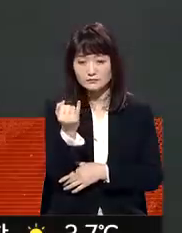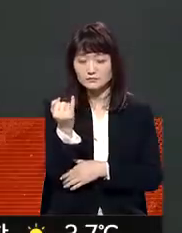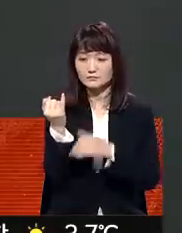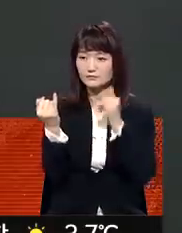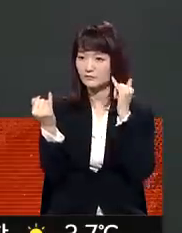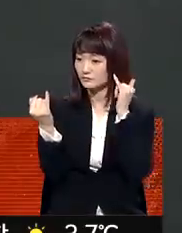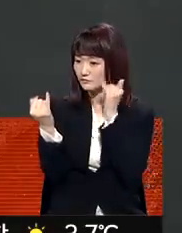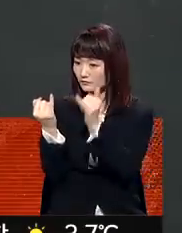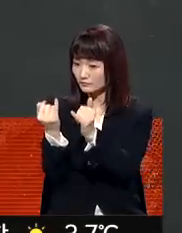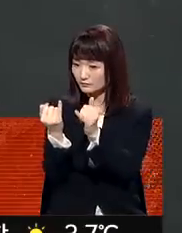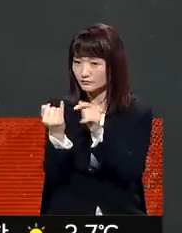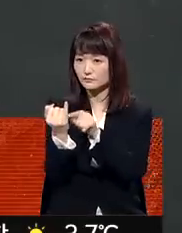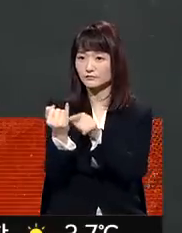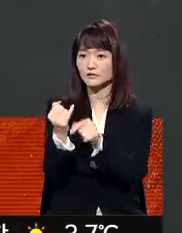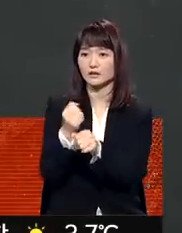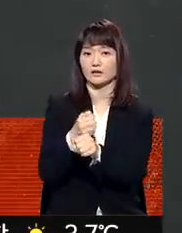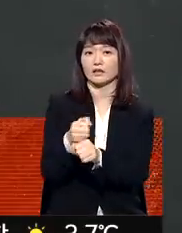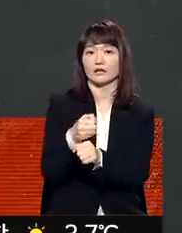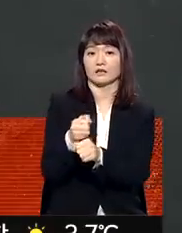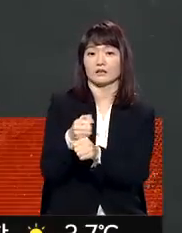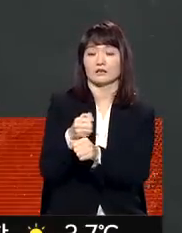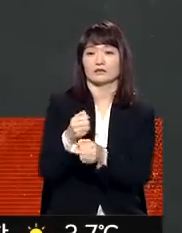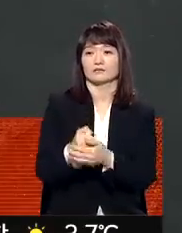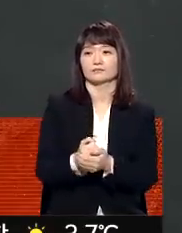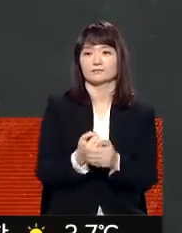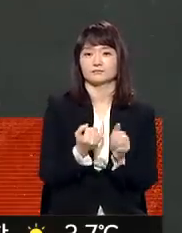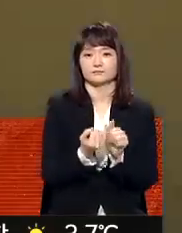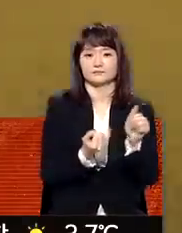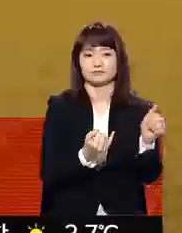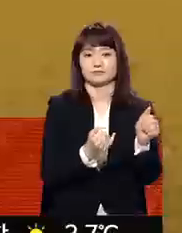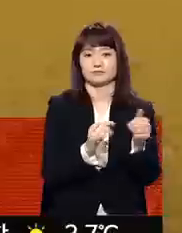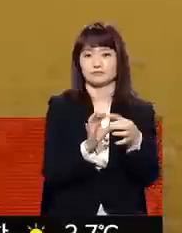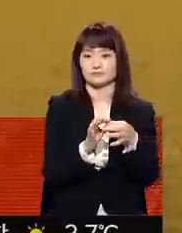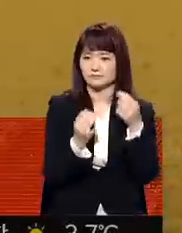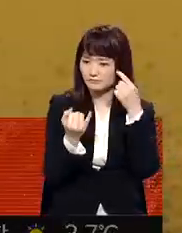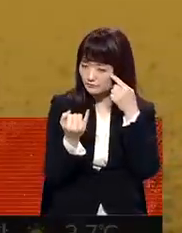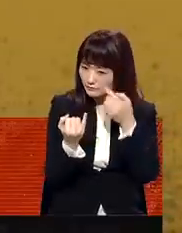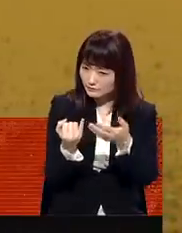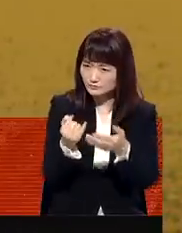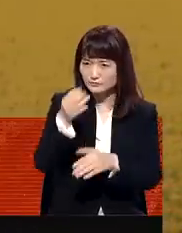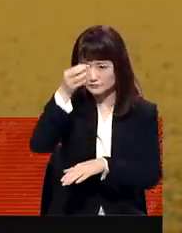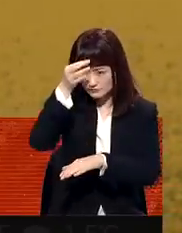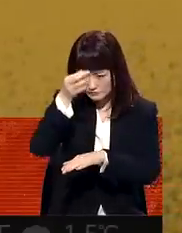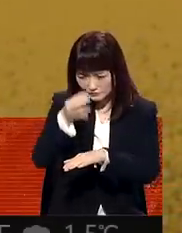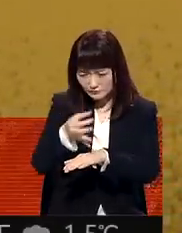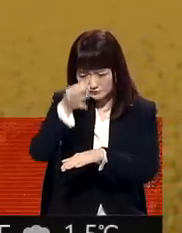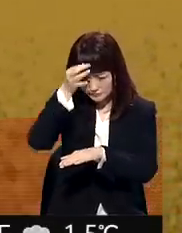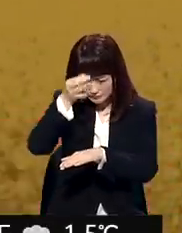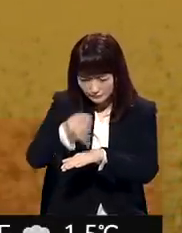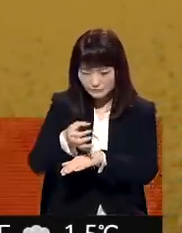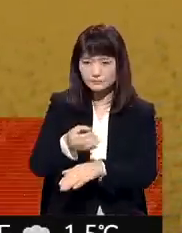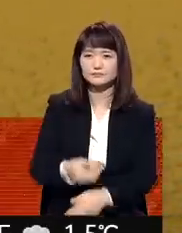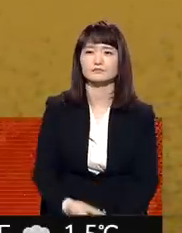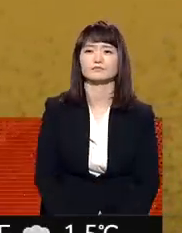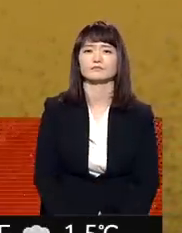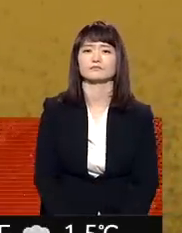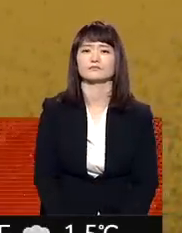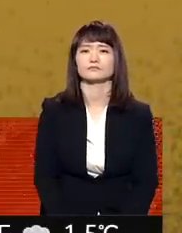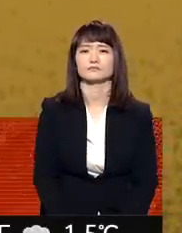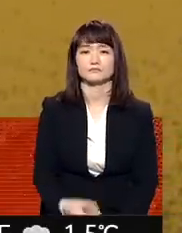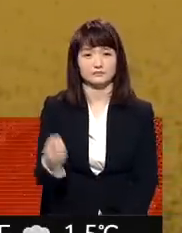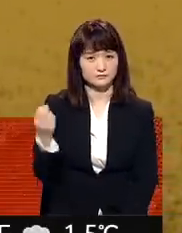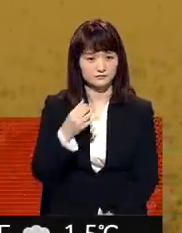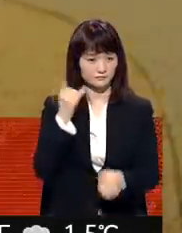했던 겁니다 그랬더니 상대 여성이 굉장히 당황을 하고 남편과의 관계를 캐물으니까 그저 죄송합니다만 연발을 했다고 합니다 그러면서